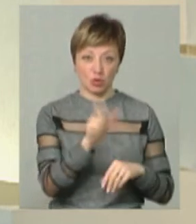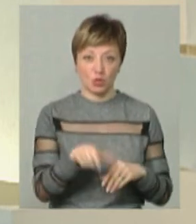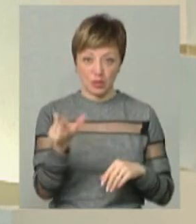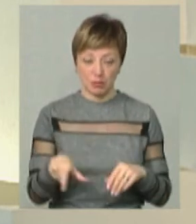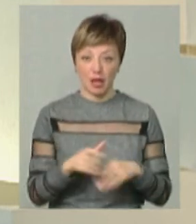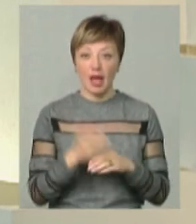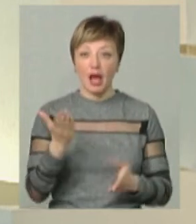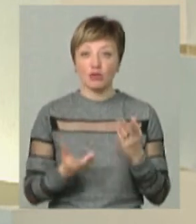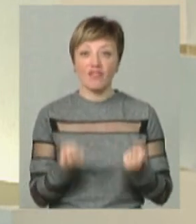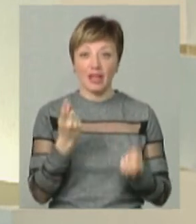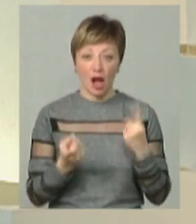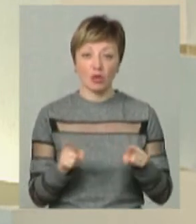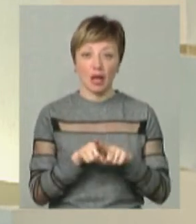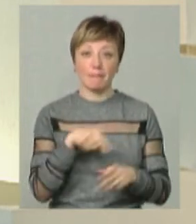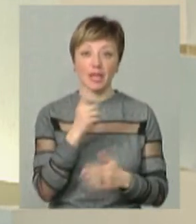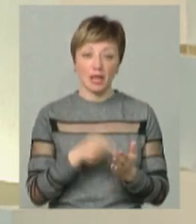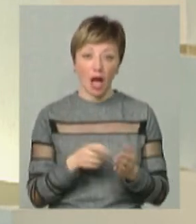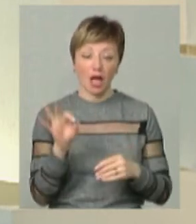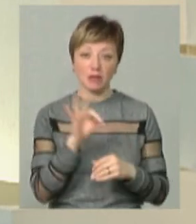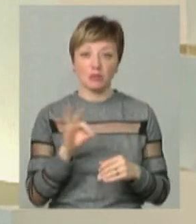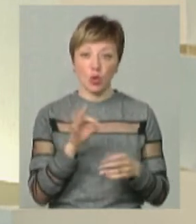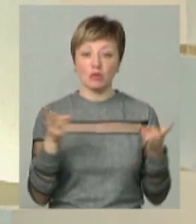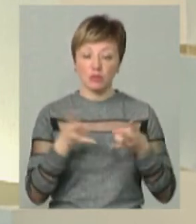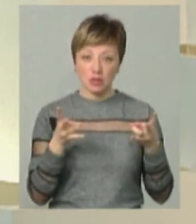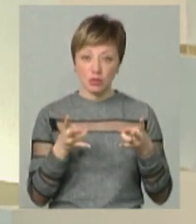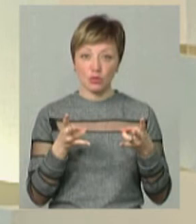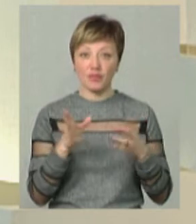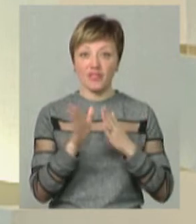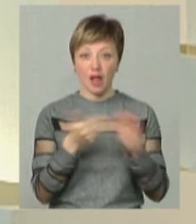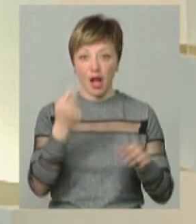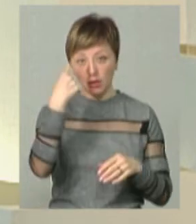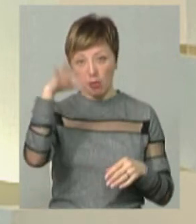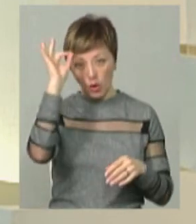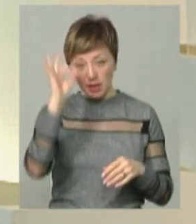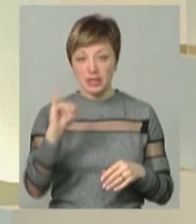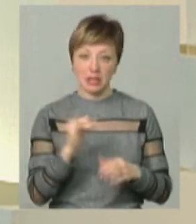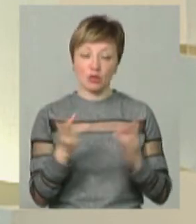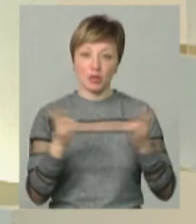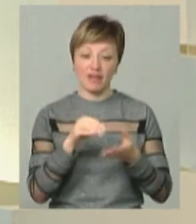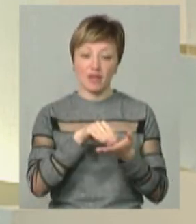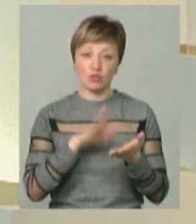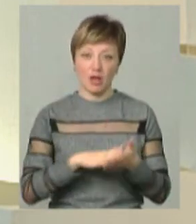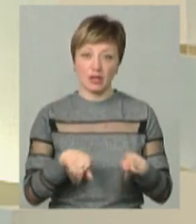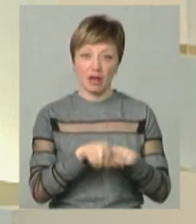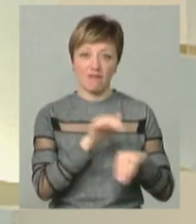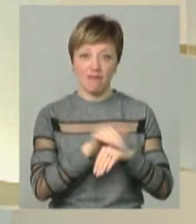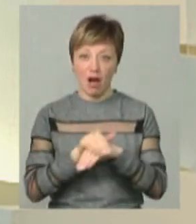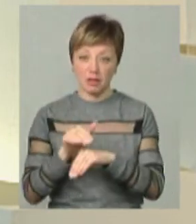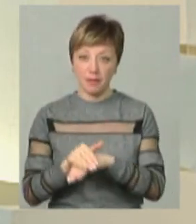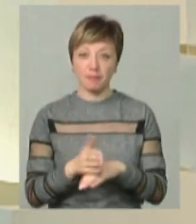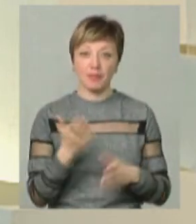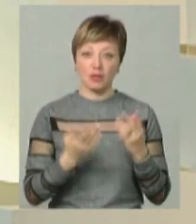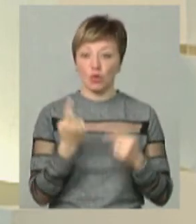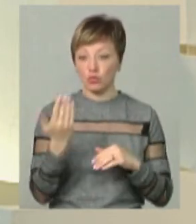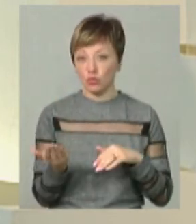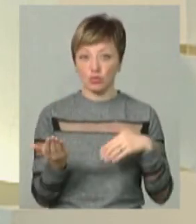осіб. Якщо виникають такі питання, щодо необхідно, звичайно, викликати і поліцію, і необхідно фіксувати такі факти, якщо там і з